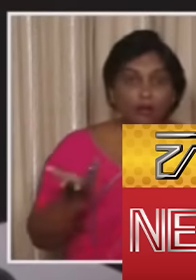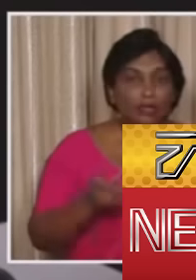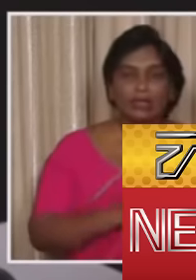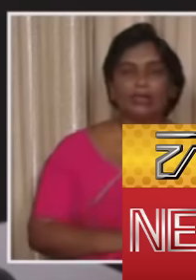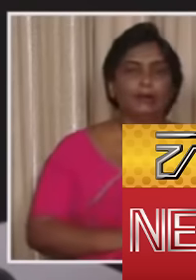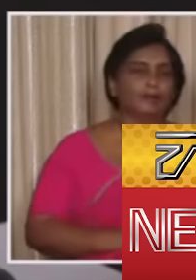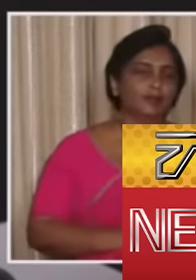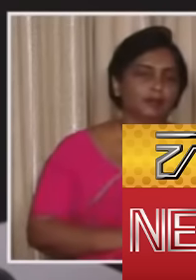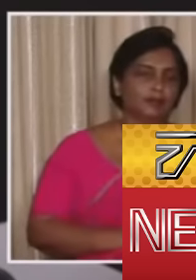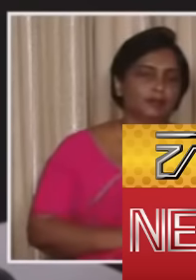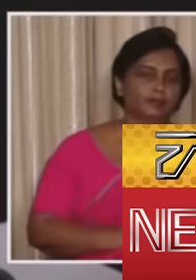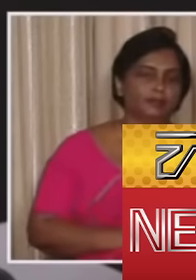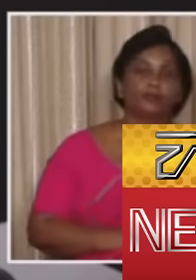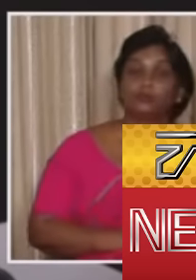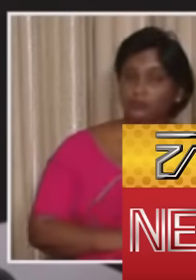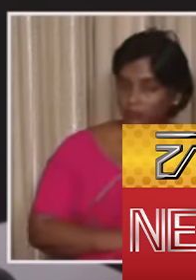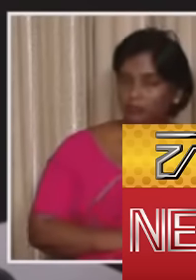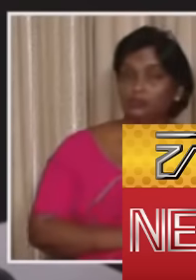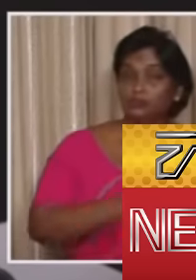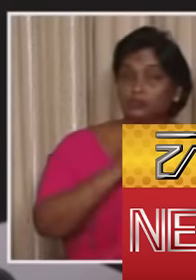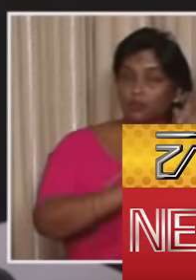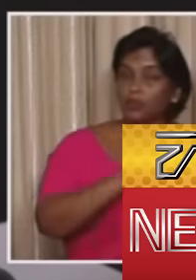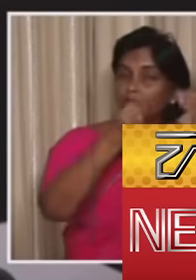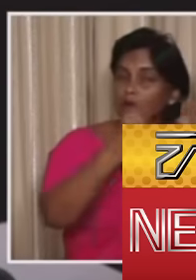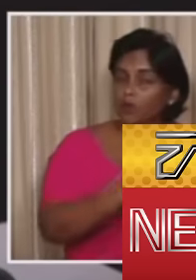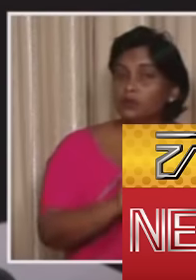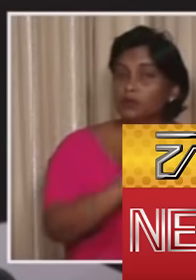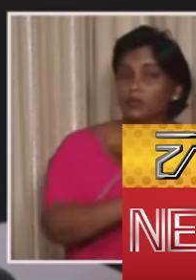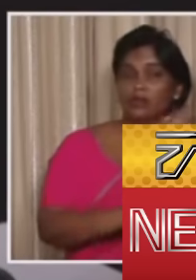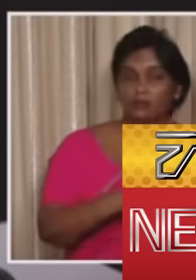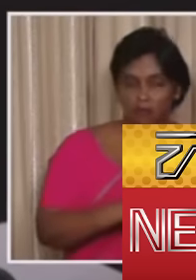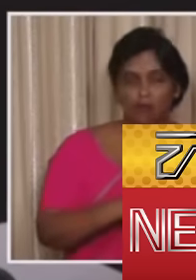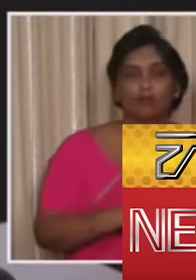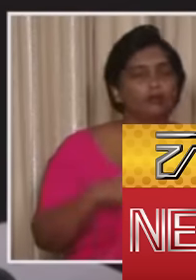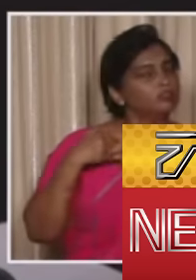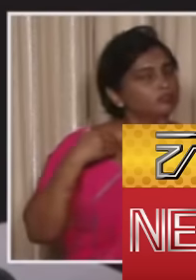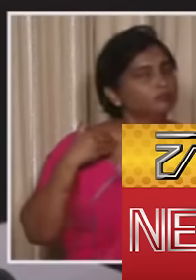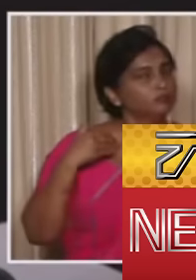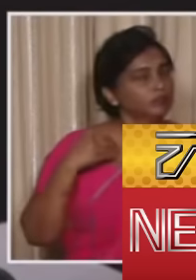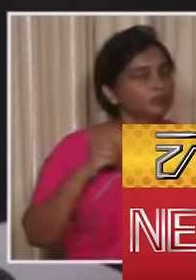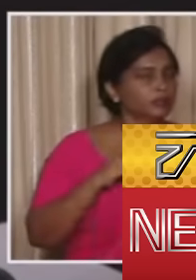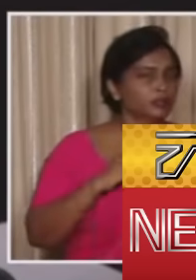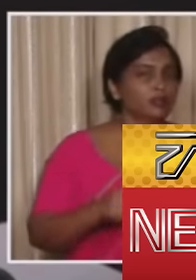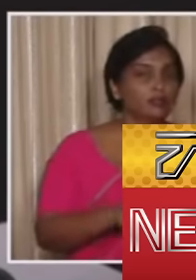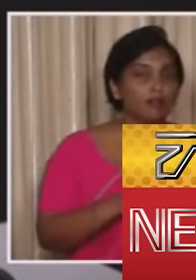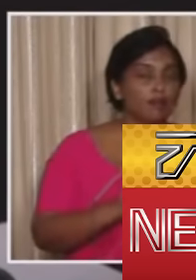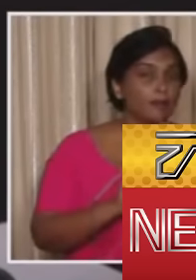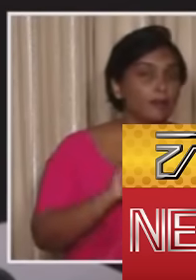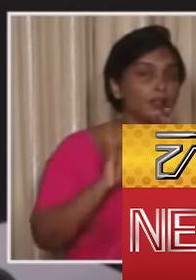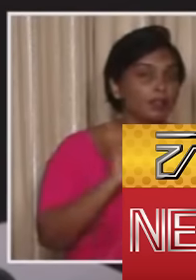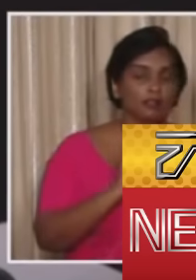නෙවෙයි මේ ව්‍යවසායකයන් කඩා වැටෙන පහුගේ ආණ්ඩු දීර්ඝ කාලයක් තිස්සේ අනුගමනය කළ ආර්ථික ප්‍රතිපත්ති